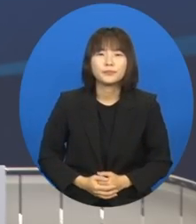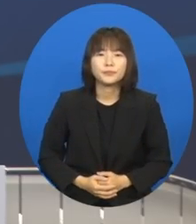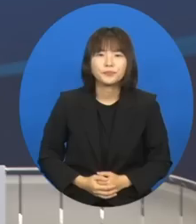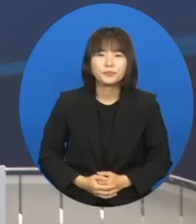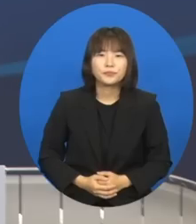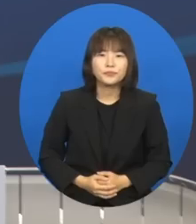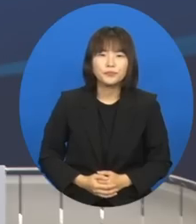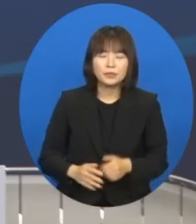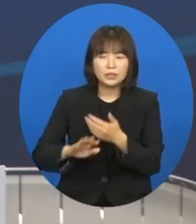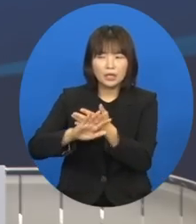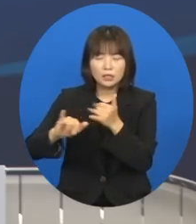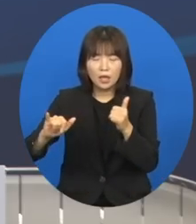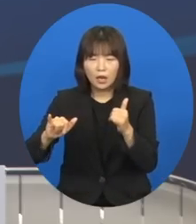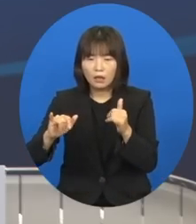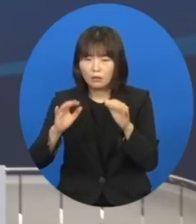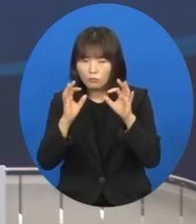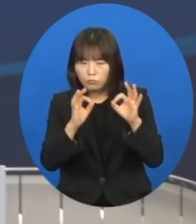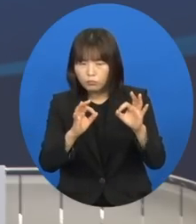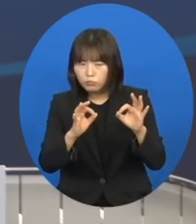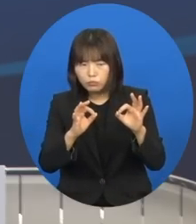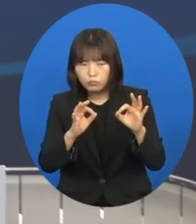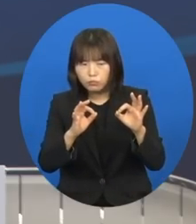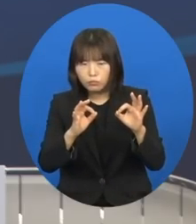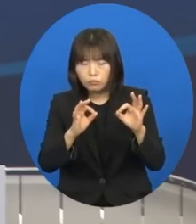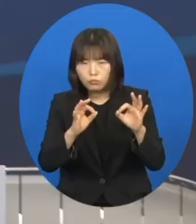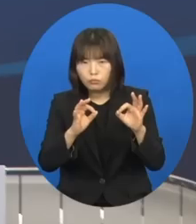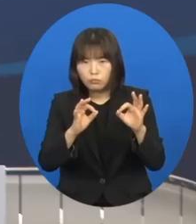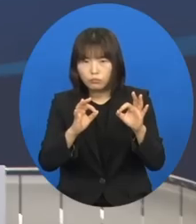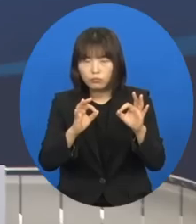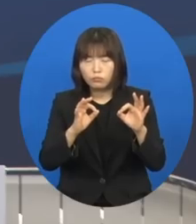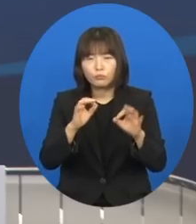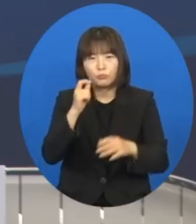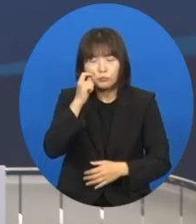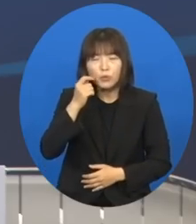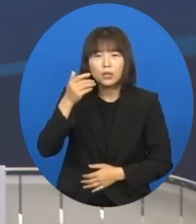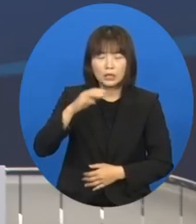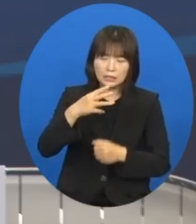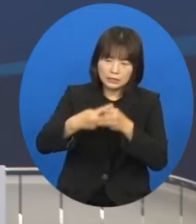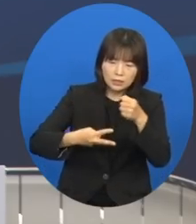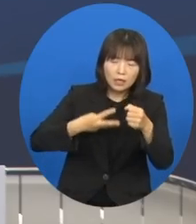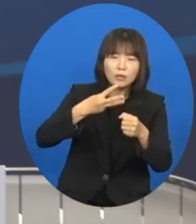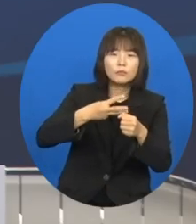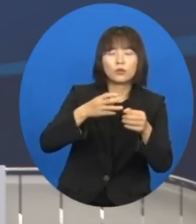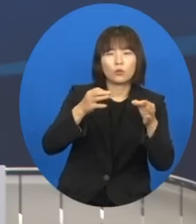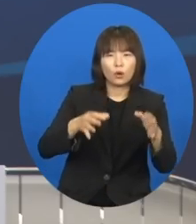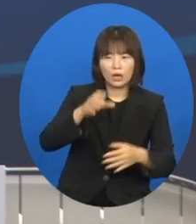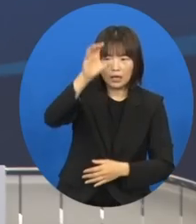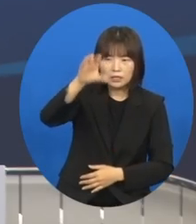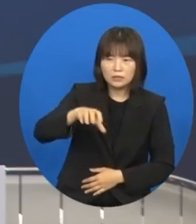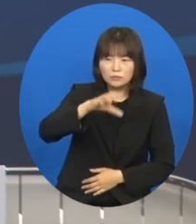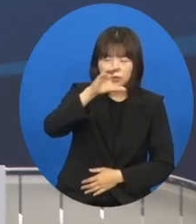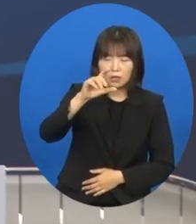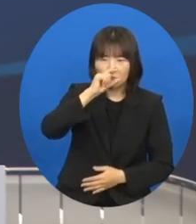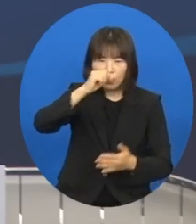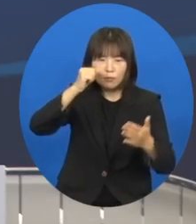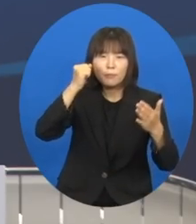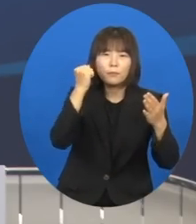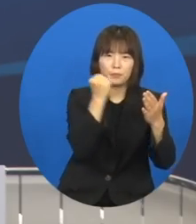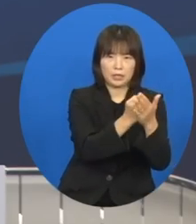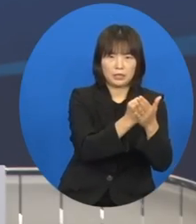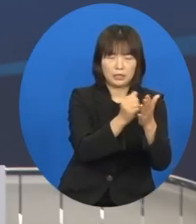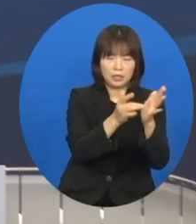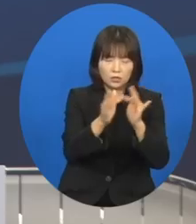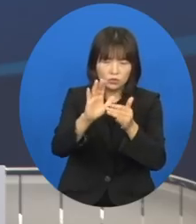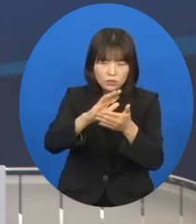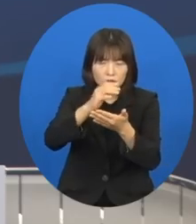다른 사람 눈에는 보이지 않는데 3년 동안 십자가에 못 박힌 예수 그리스도가